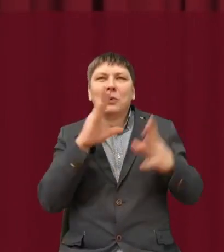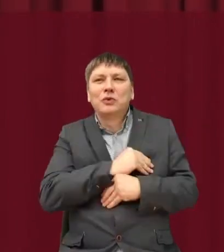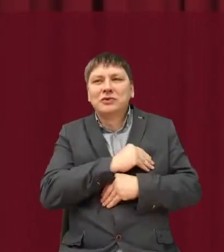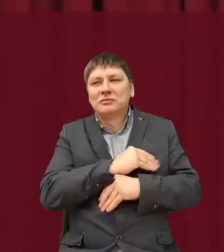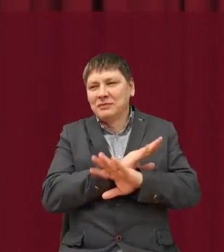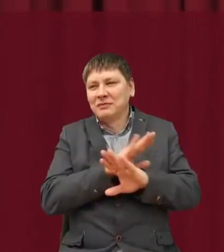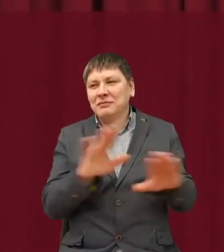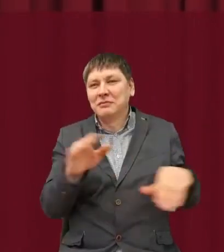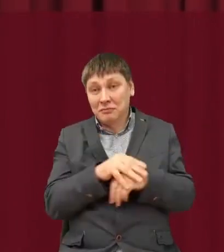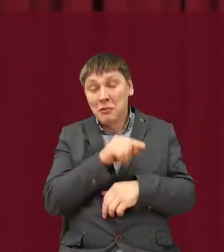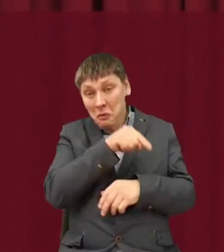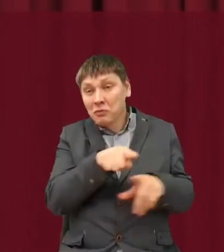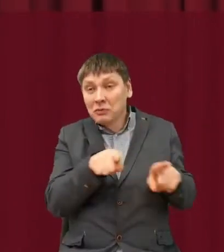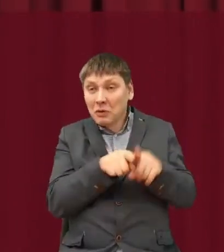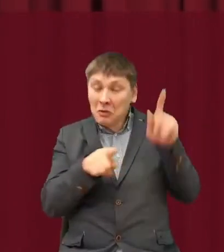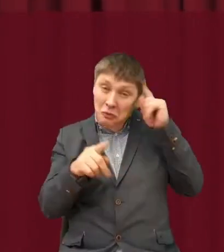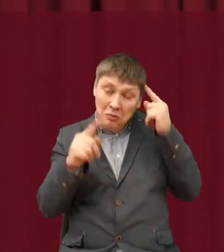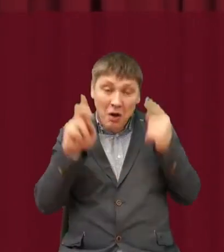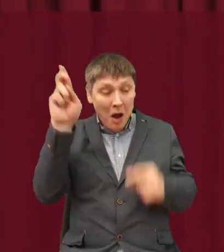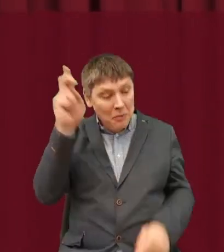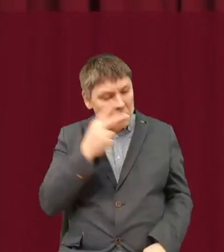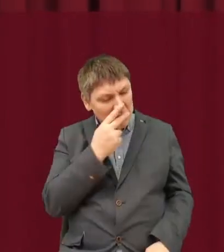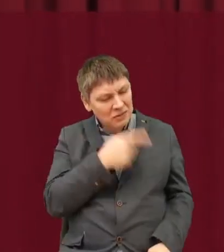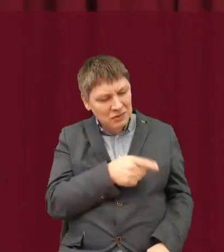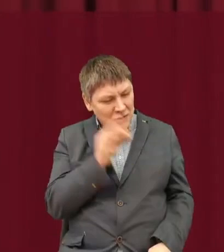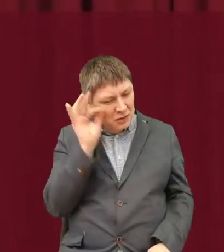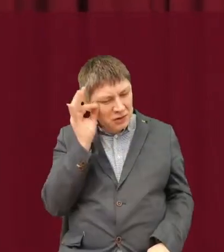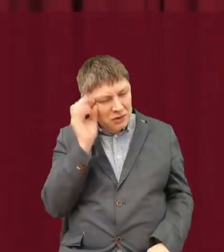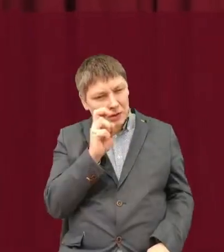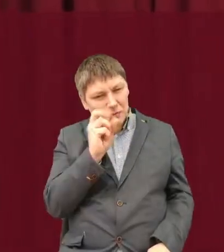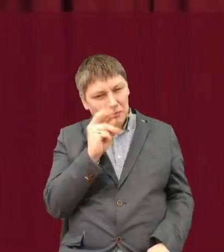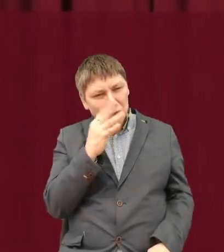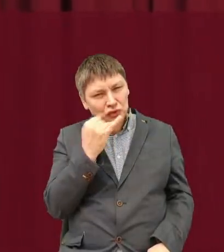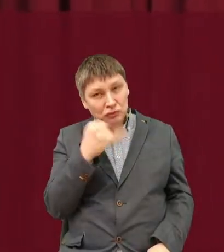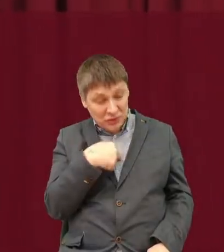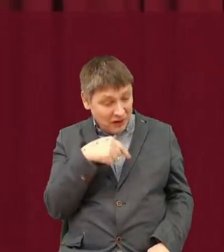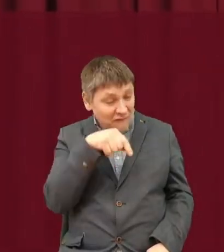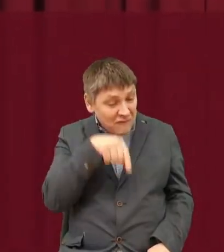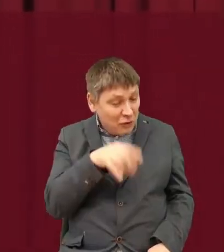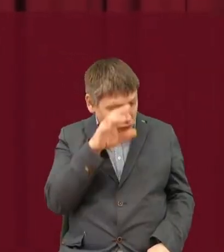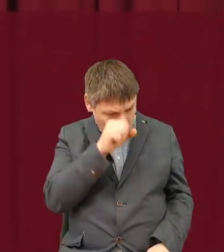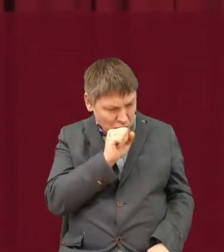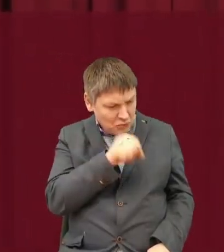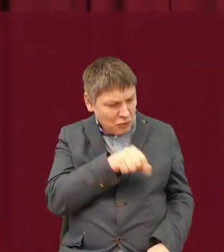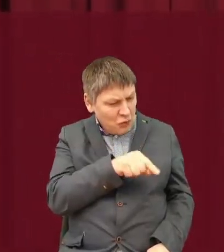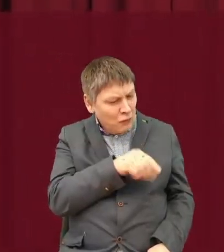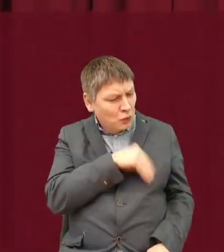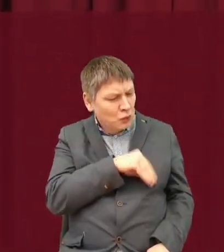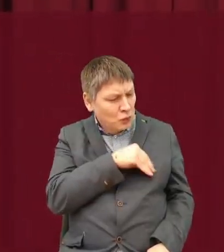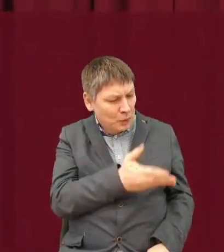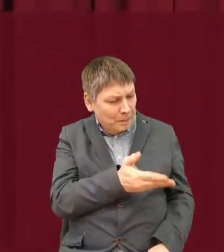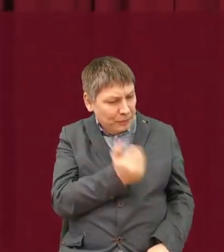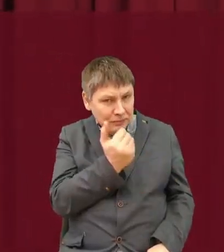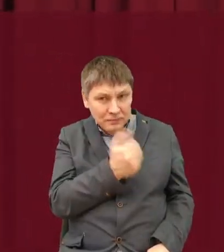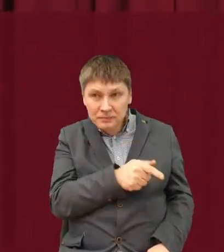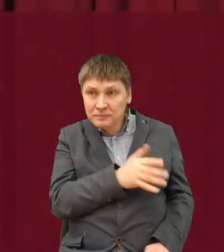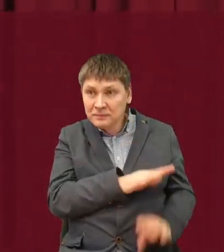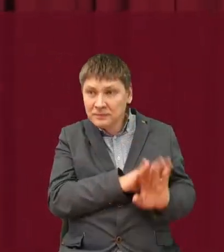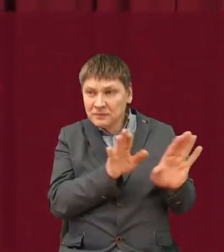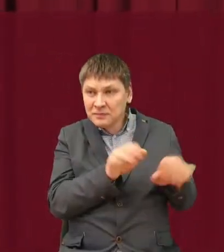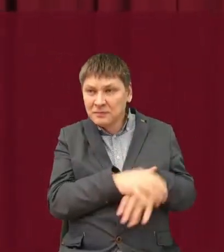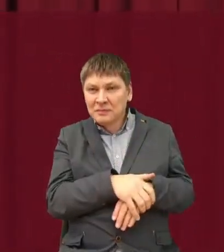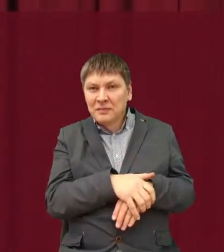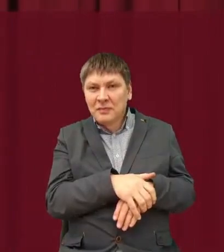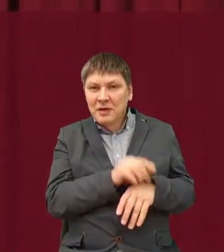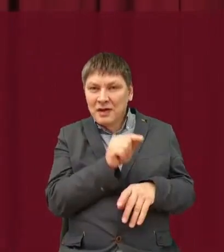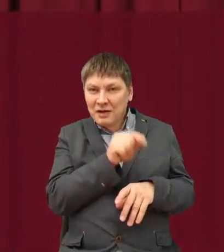и Бог посмотрел на него сказал Безумный сию ночь душу твою возьмут У тебя вот